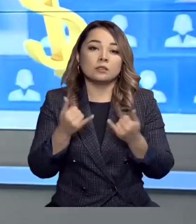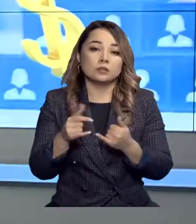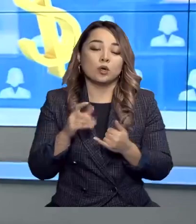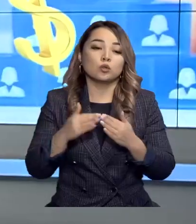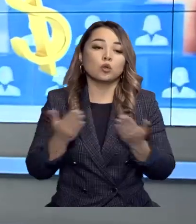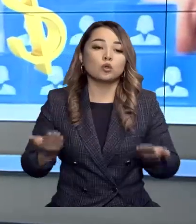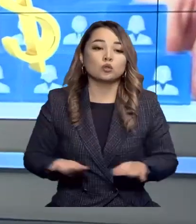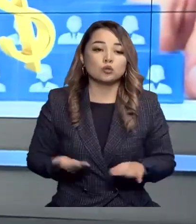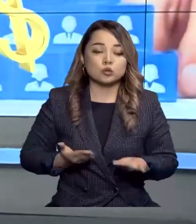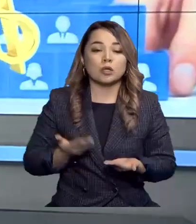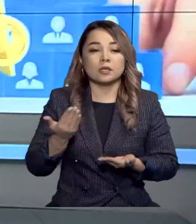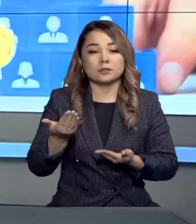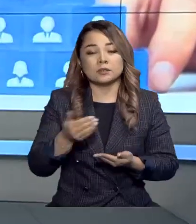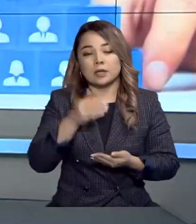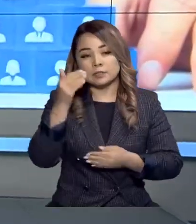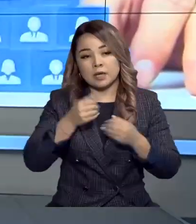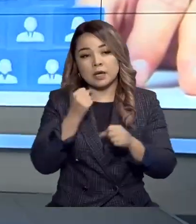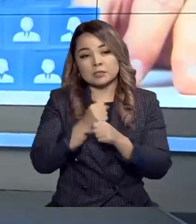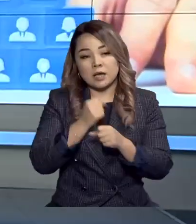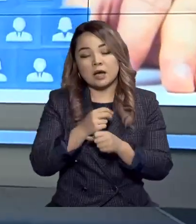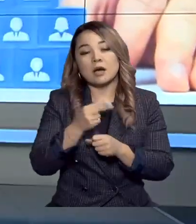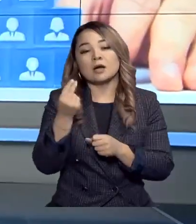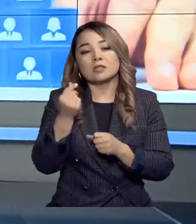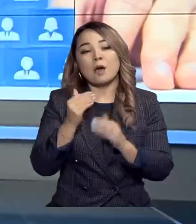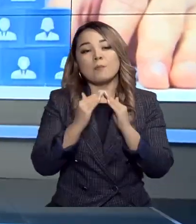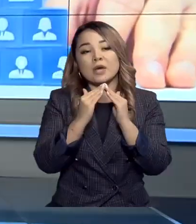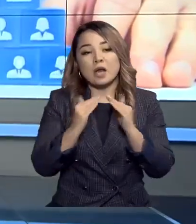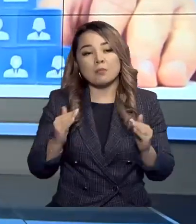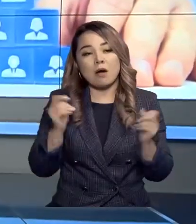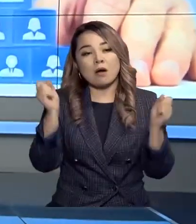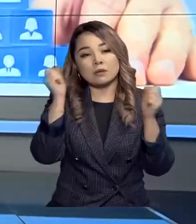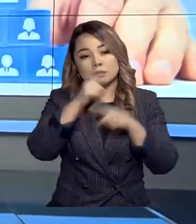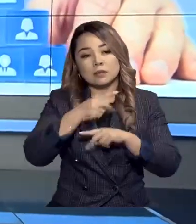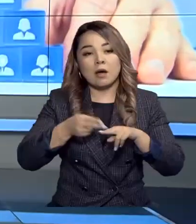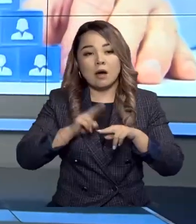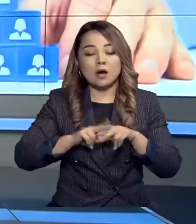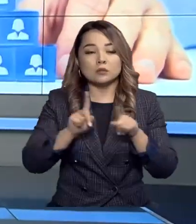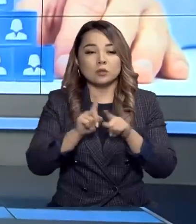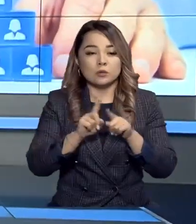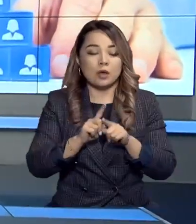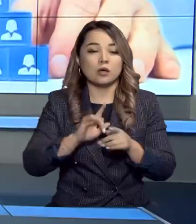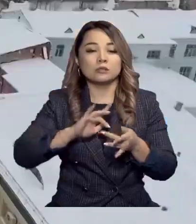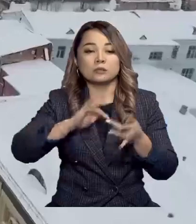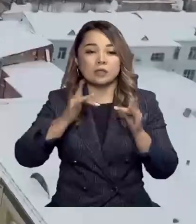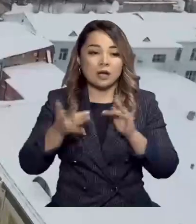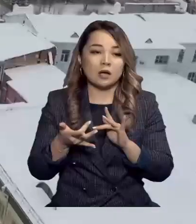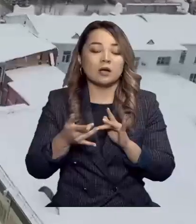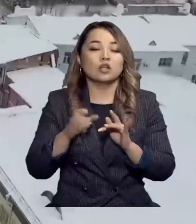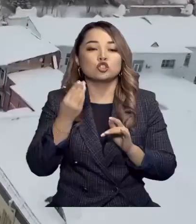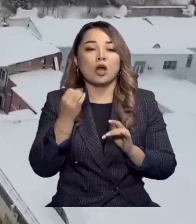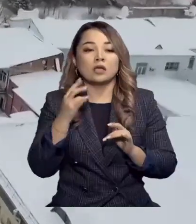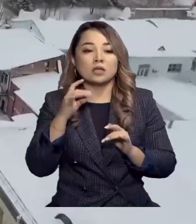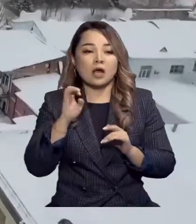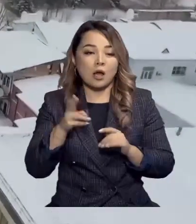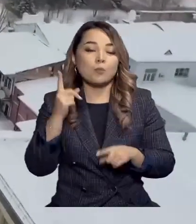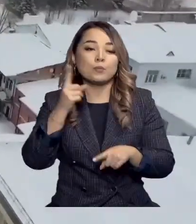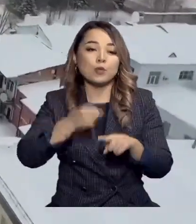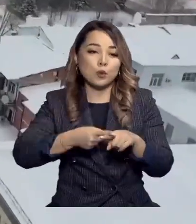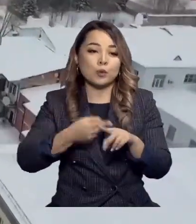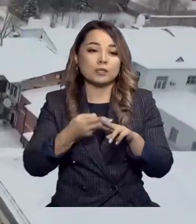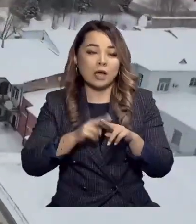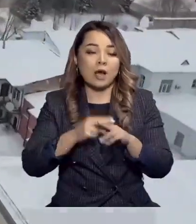үй кооперативінің атын жамылып жұмыс істеген қаржы пирамидасы әшкере болды. Заңсыз ұйым әлеуметтік желілер арқылы Шаңырақ Плюс атты